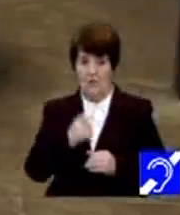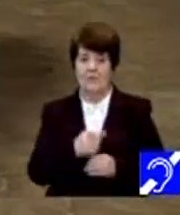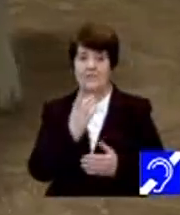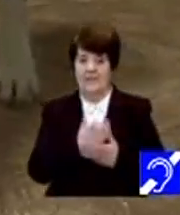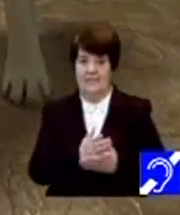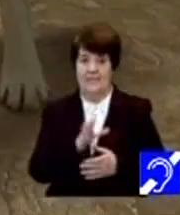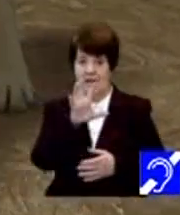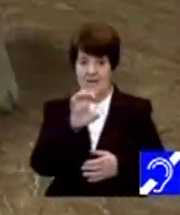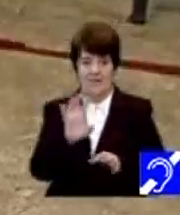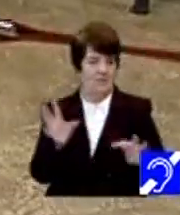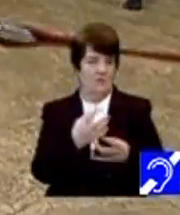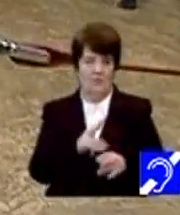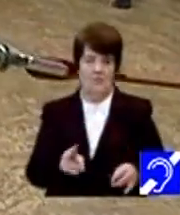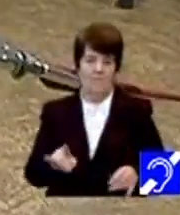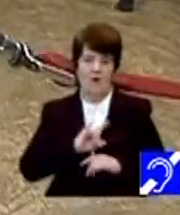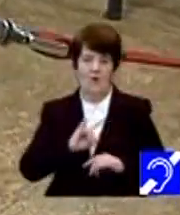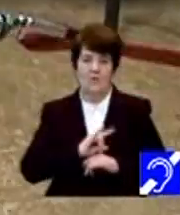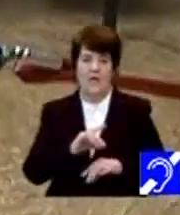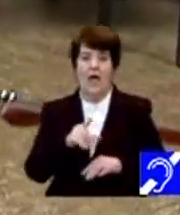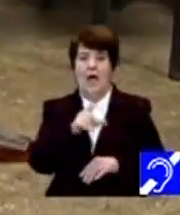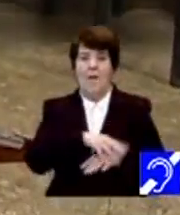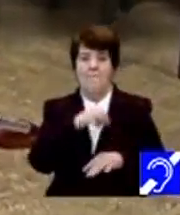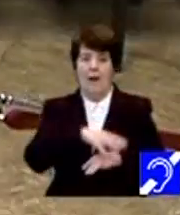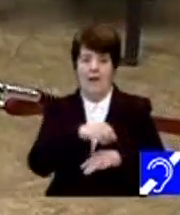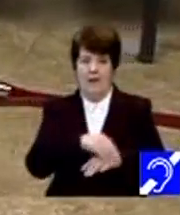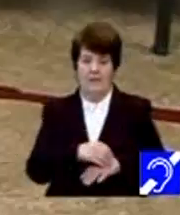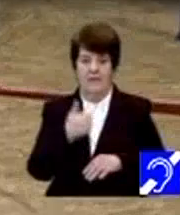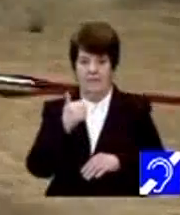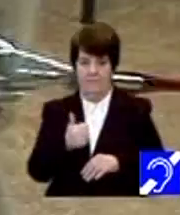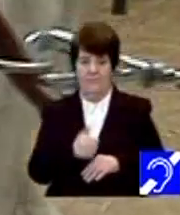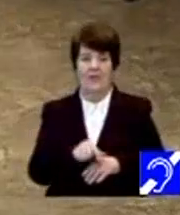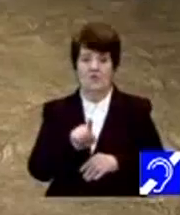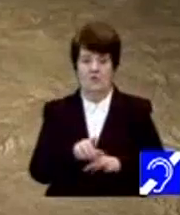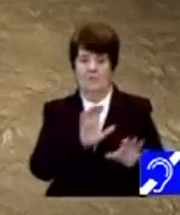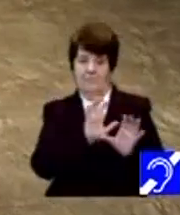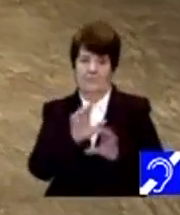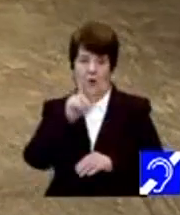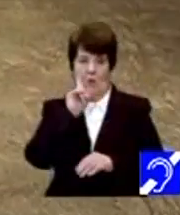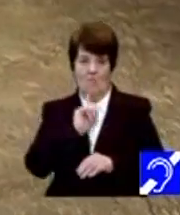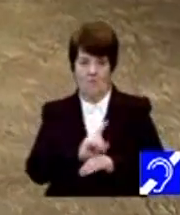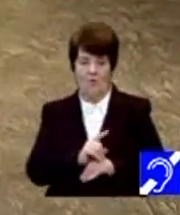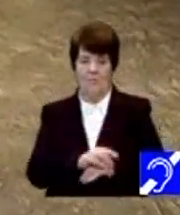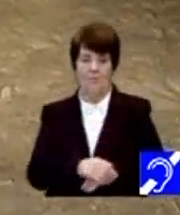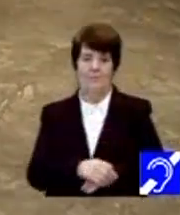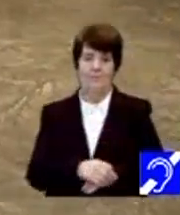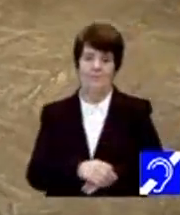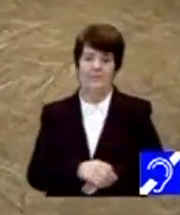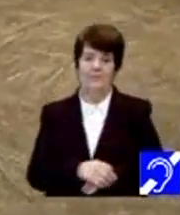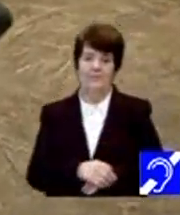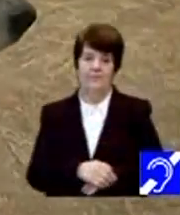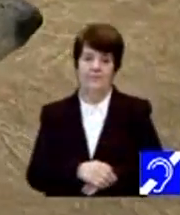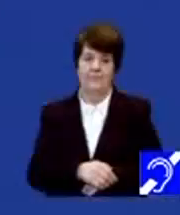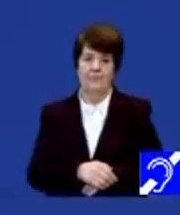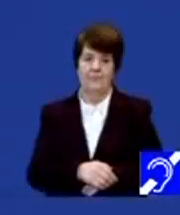răcoros. Sunt și rase de câini care nu au nevoie de hăinuțe, blana lor este lungă și deasă și le asigură confortul termic